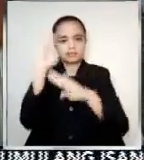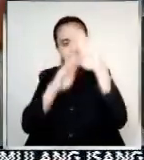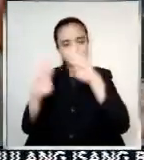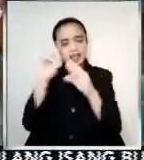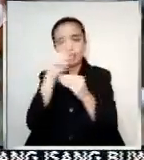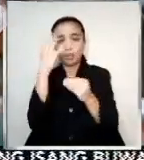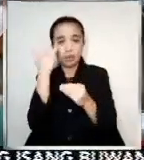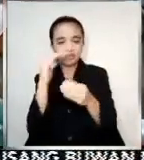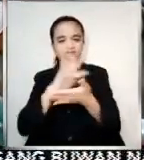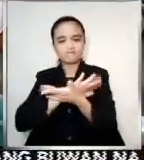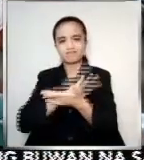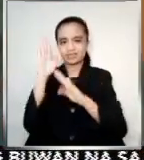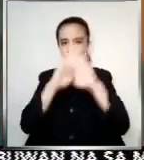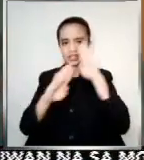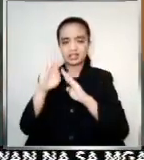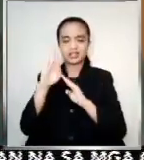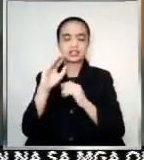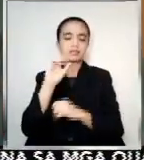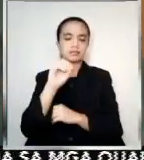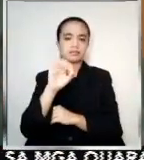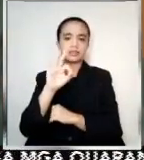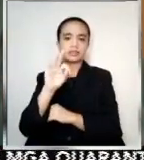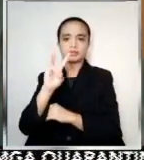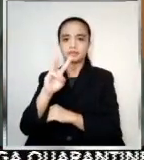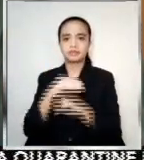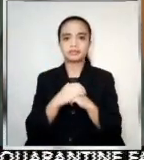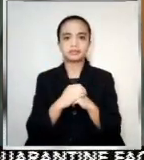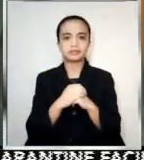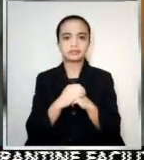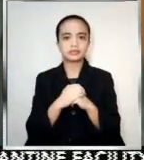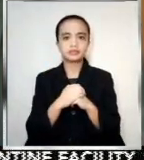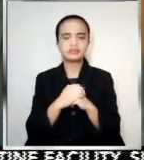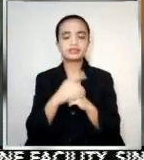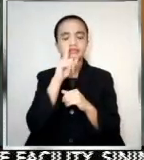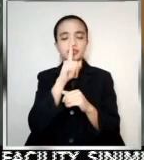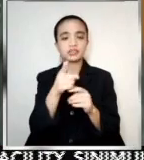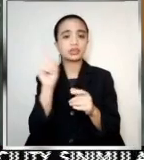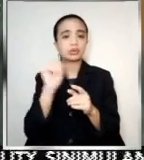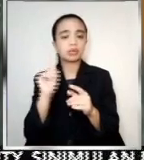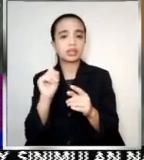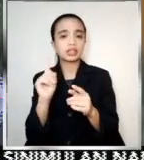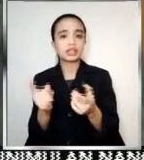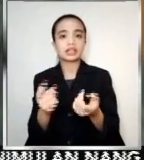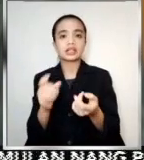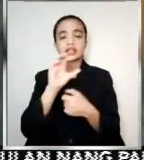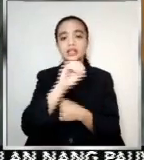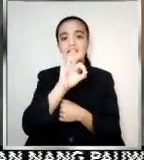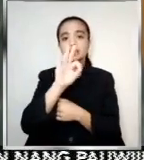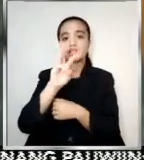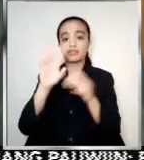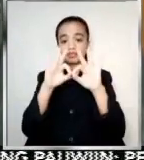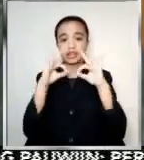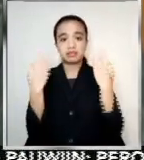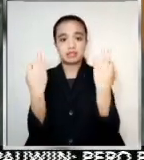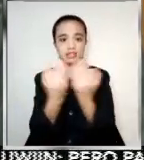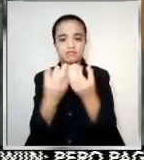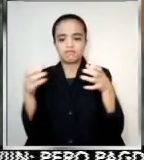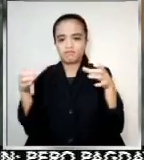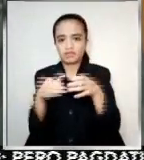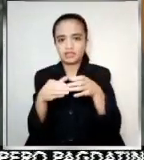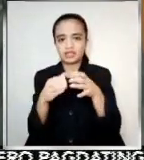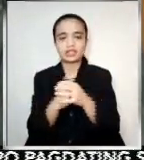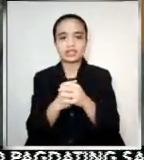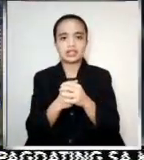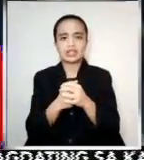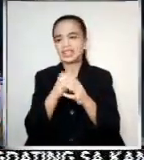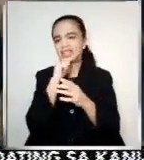mga overseas workers. The directive is really to reunite OFW families and walang halaga sa pera yung sa totoo